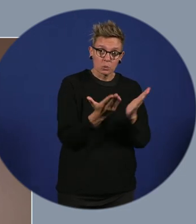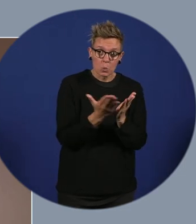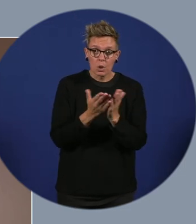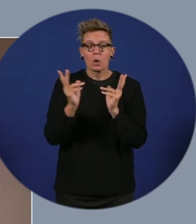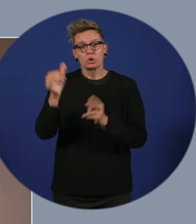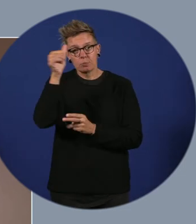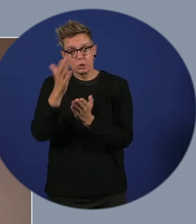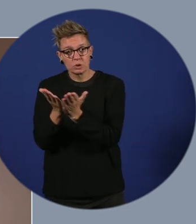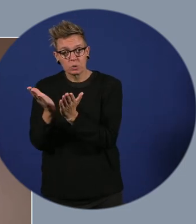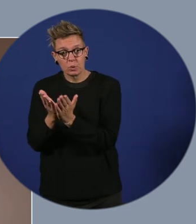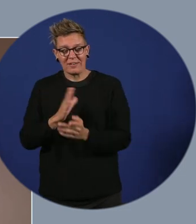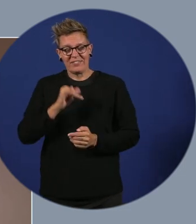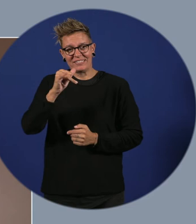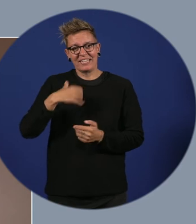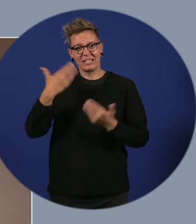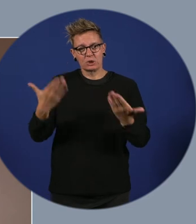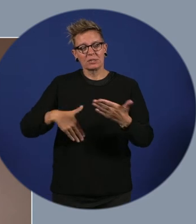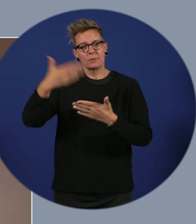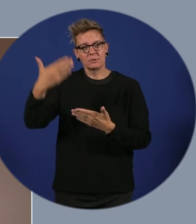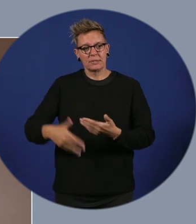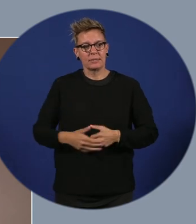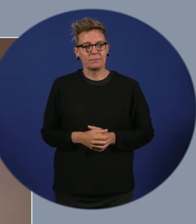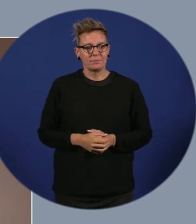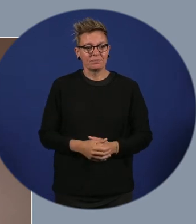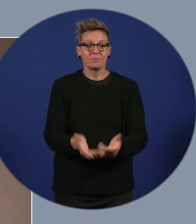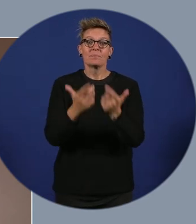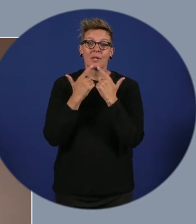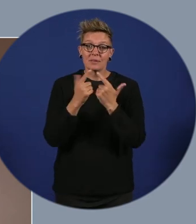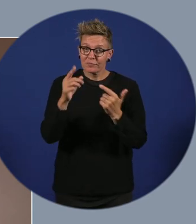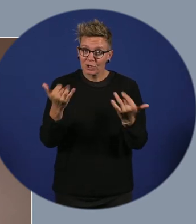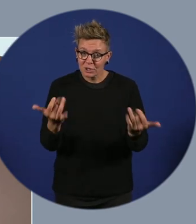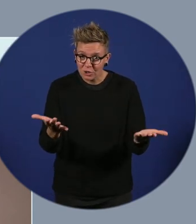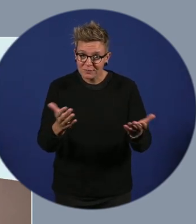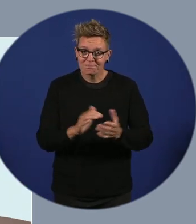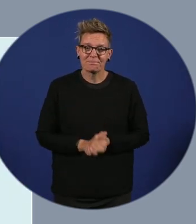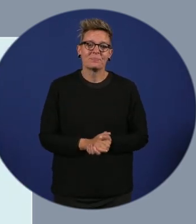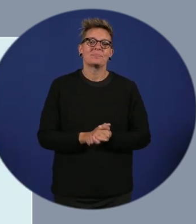gymnasieskolan och finns på riksdagens hemsida. Tack för idag.